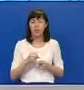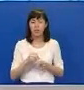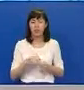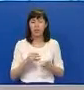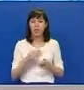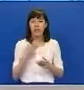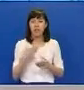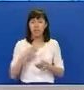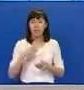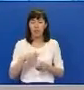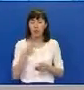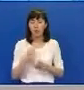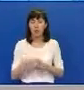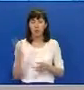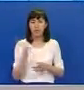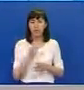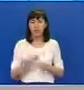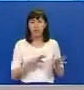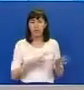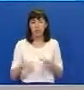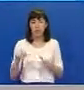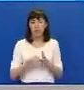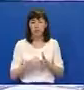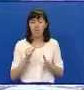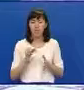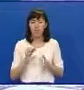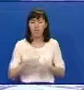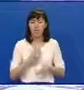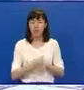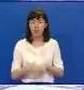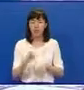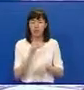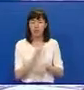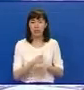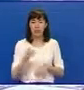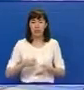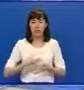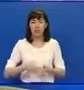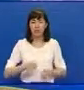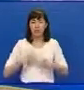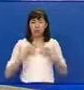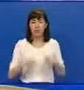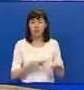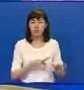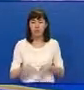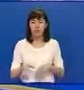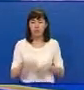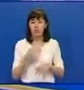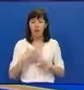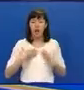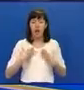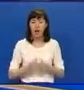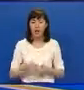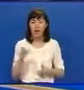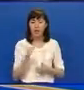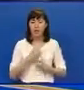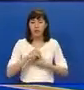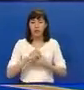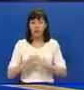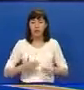салауат айтты. Діни шараға қатысқан Арыс қаласының әкімі барша жамағатты қасиетті мейраммен құттықтап, елге амандық, діни тұрақтылық